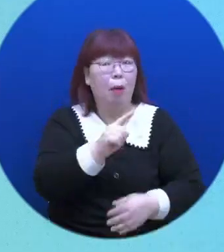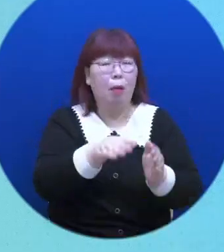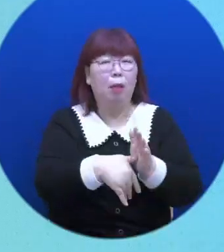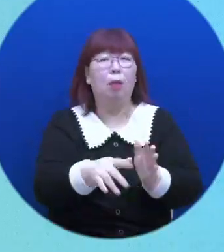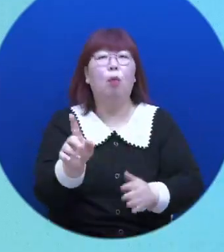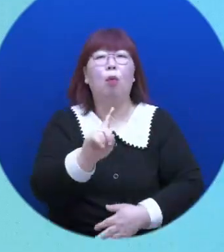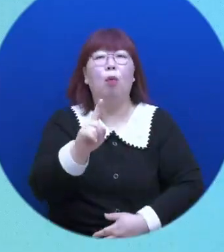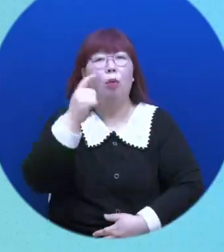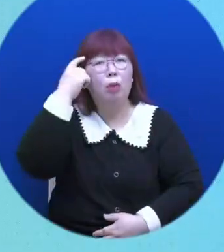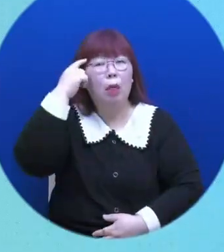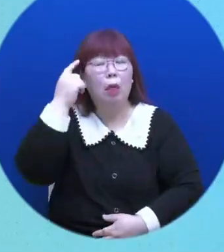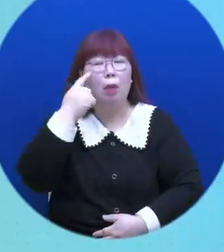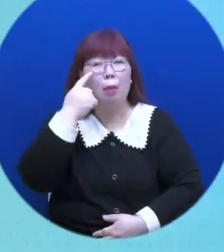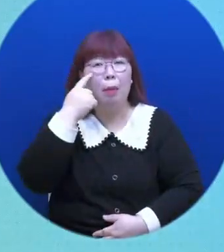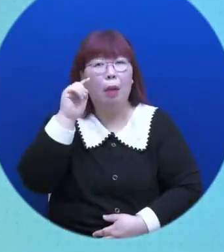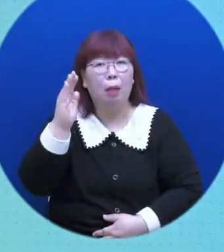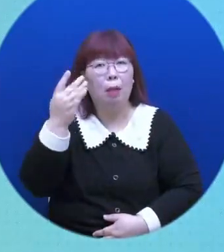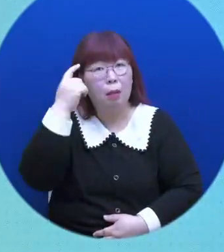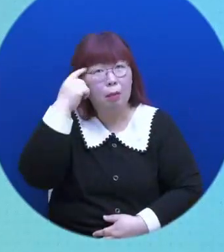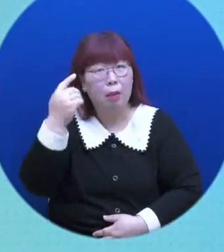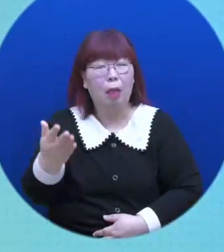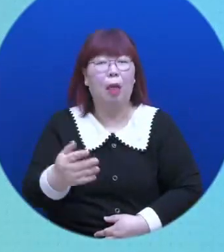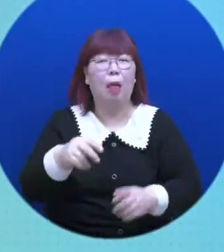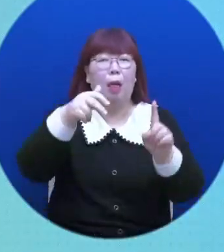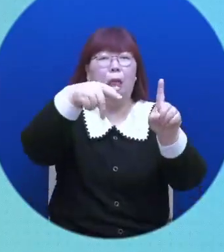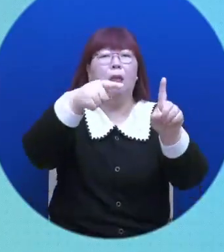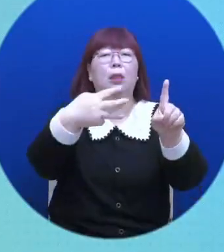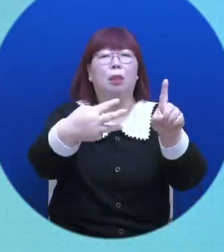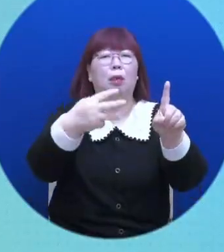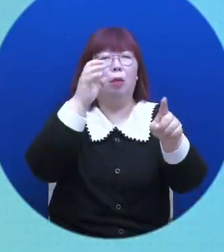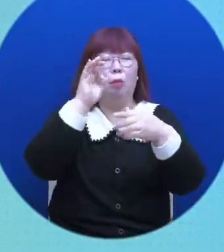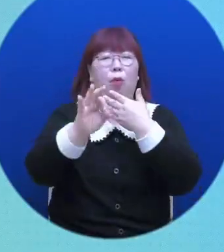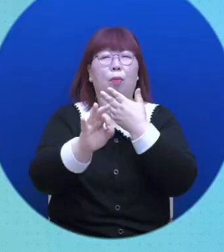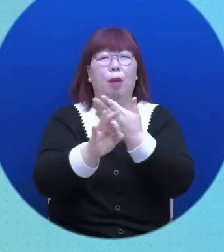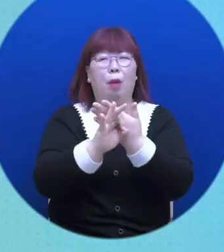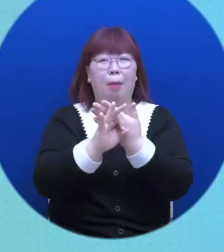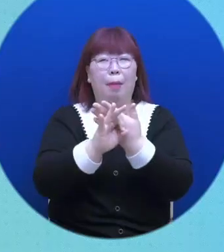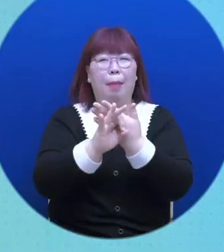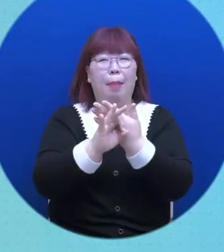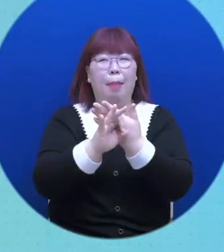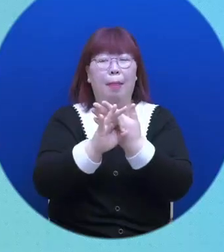하는 걸까? 첫째, 1절에 보면 파낸